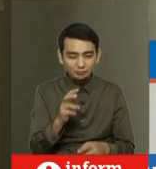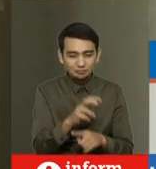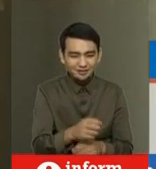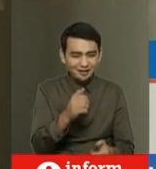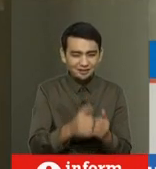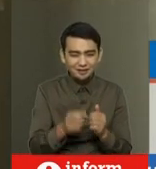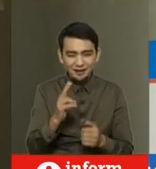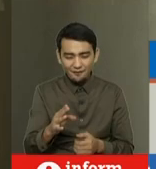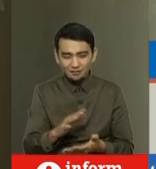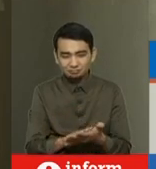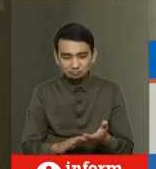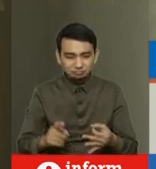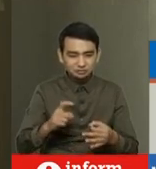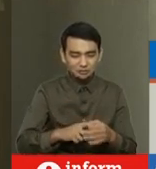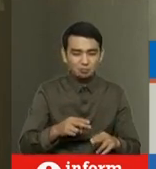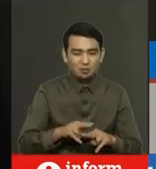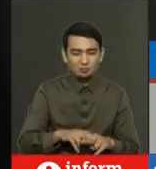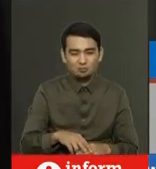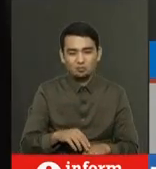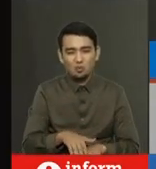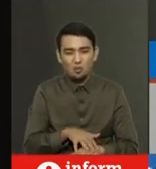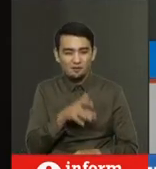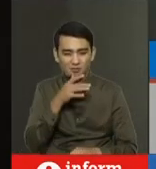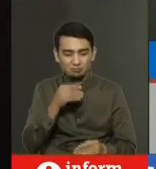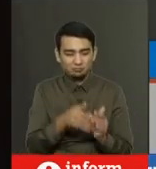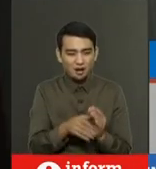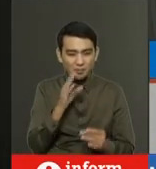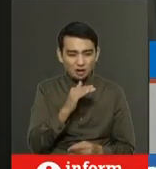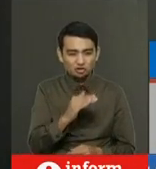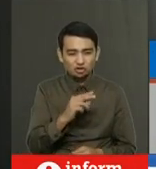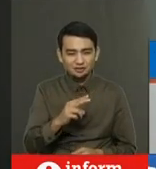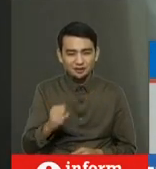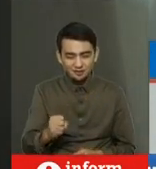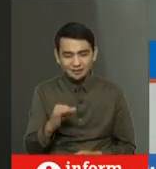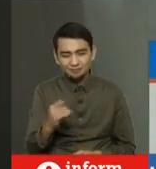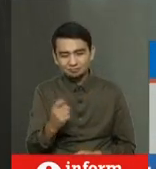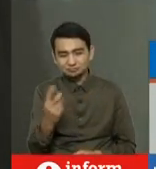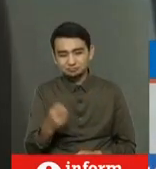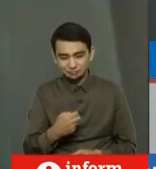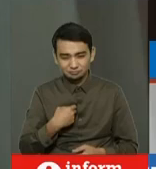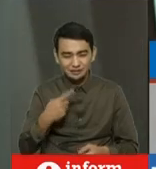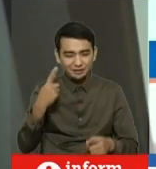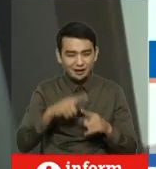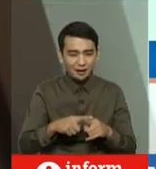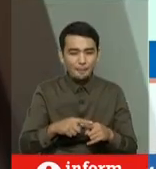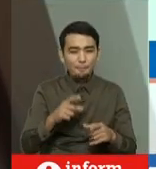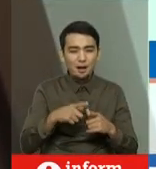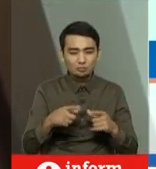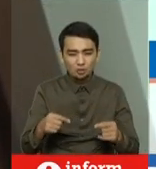регистрируют. Поэтому это занимает столько времени, пояснили в отделе ЖКХ. Тем не менее, через пару недель обещают выдать техпаспорта